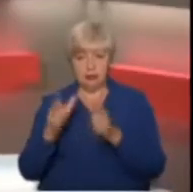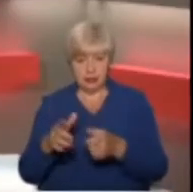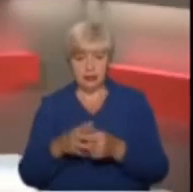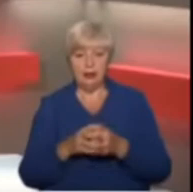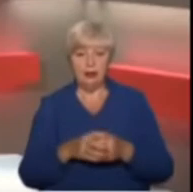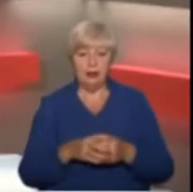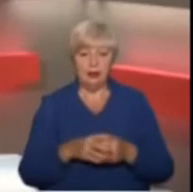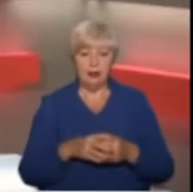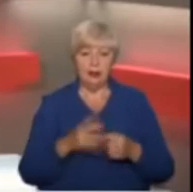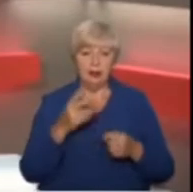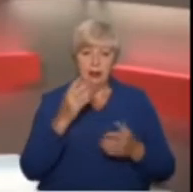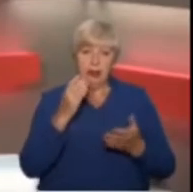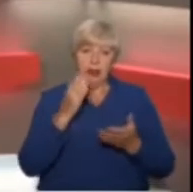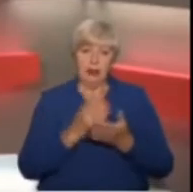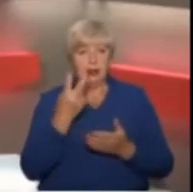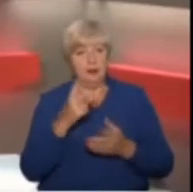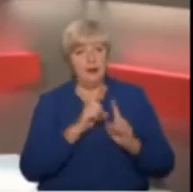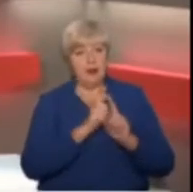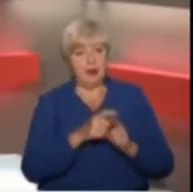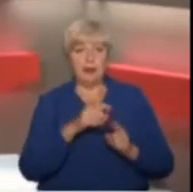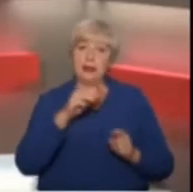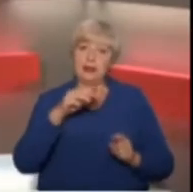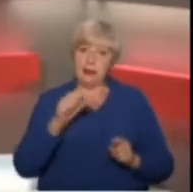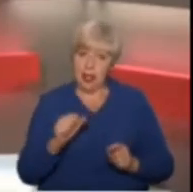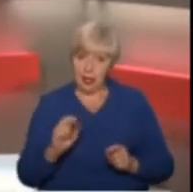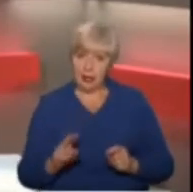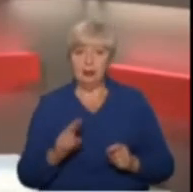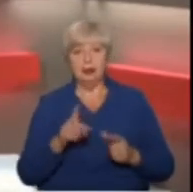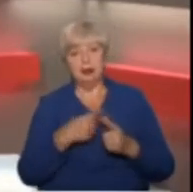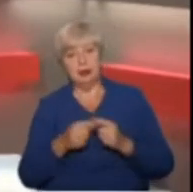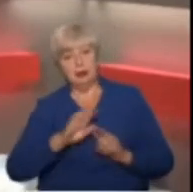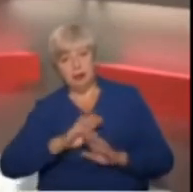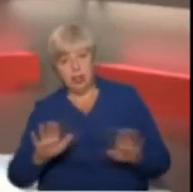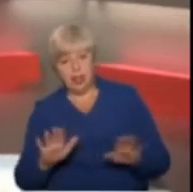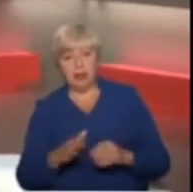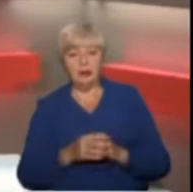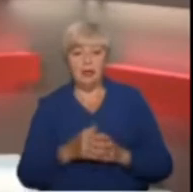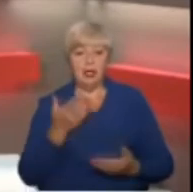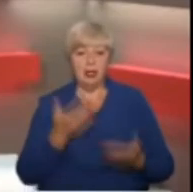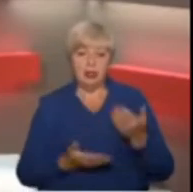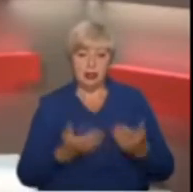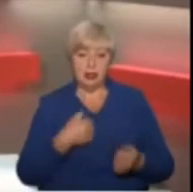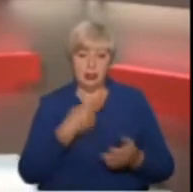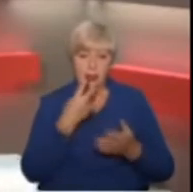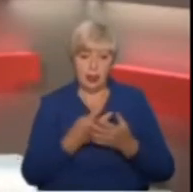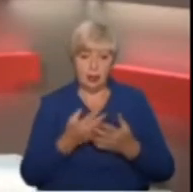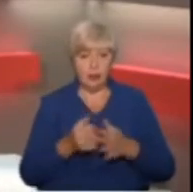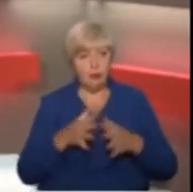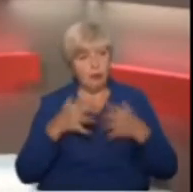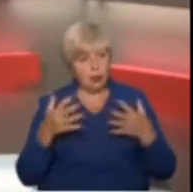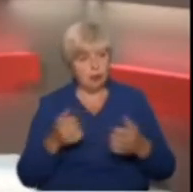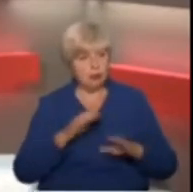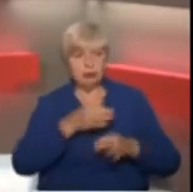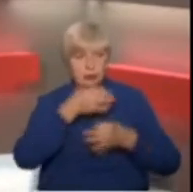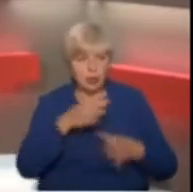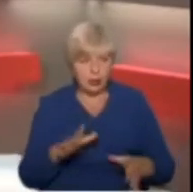школі. Дві відповіді – так або ні. Якщо ми бачимо велику тенденцію – ні, взагалі не велику тенденцію, то ми повинні на це відреагувати і спитати,